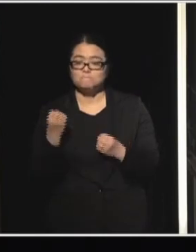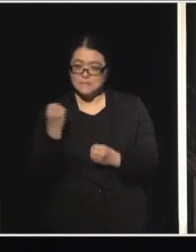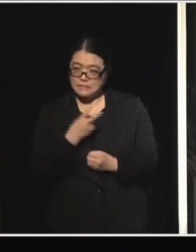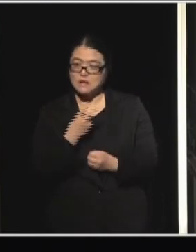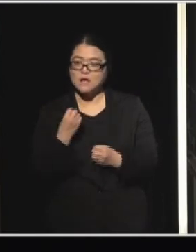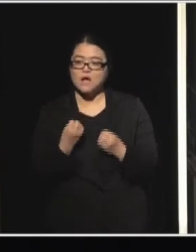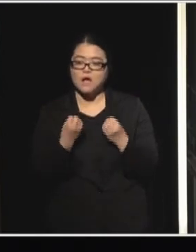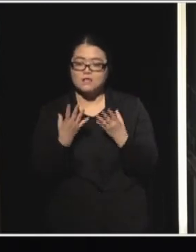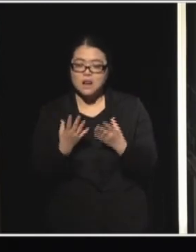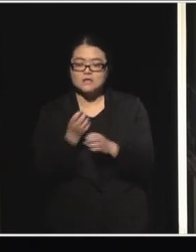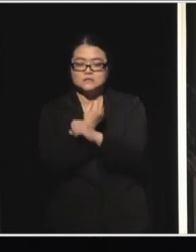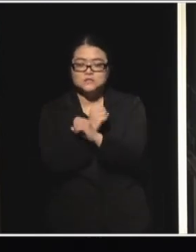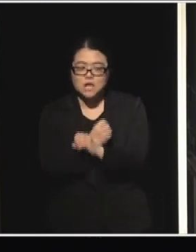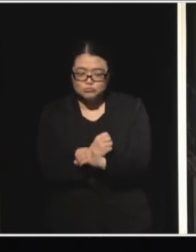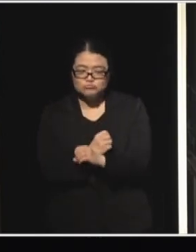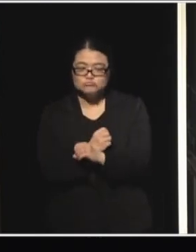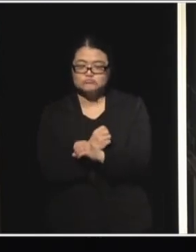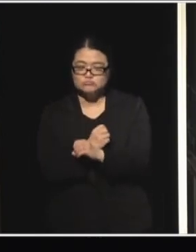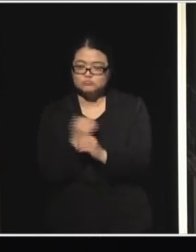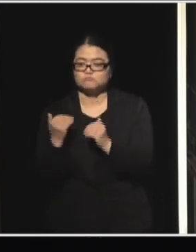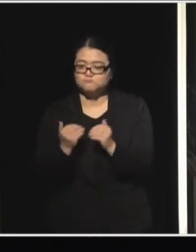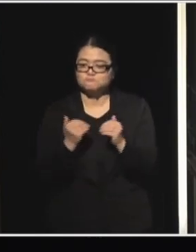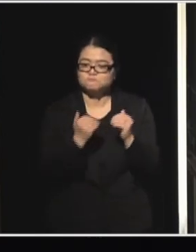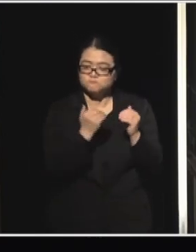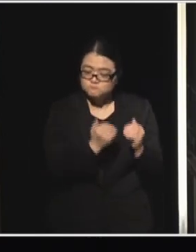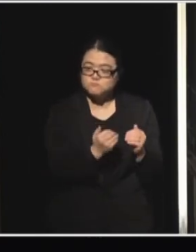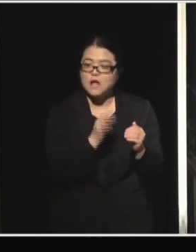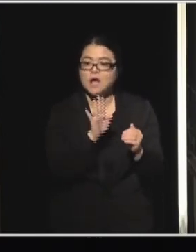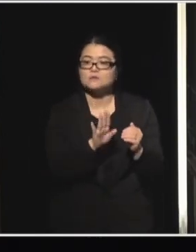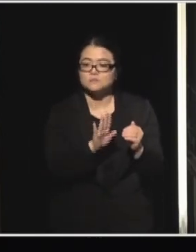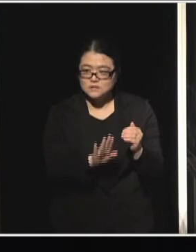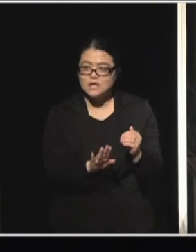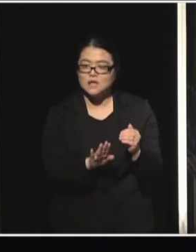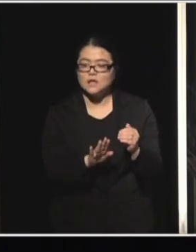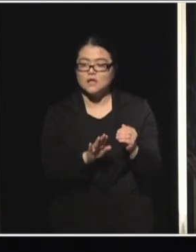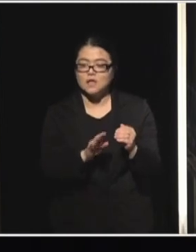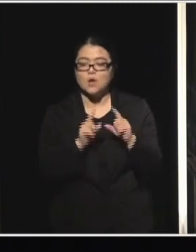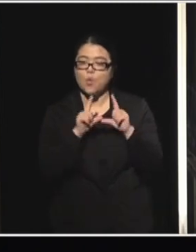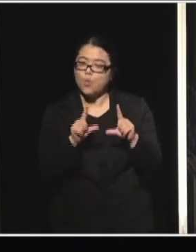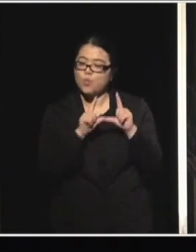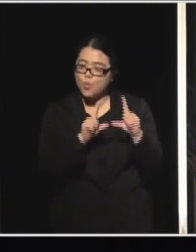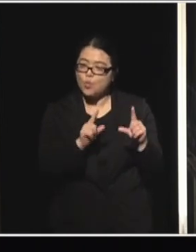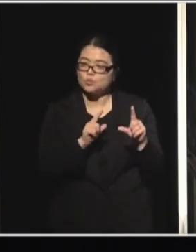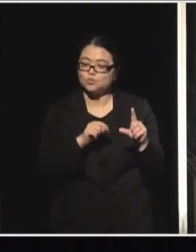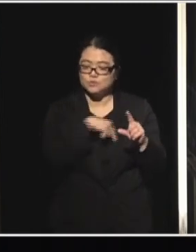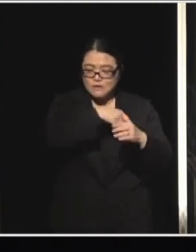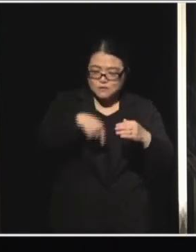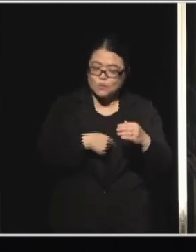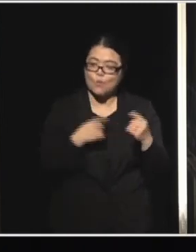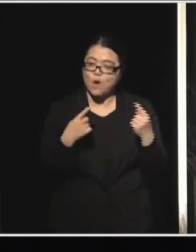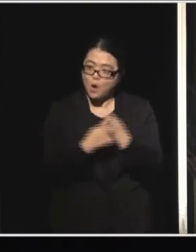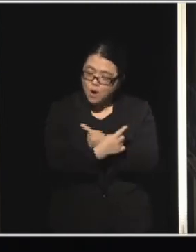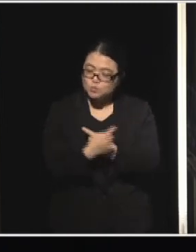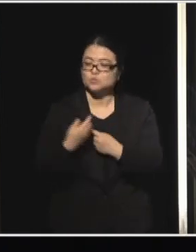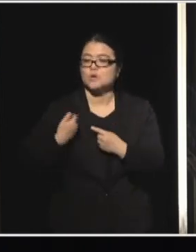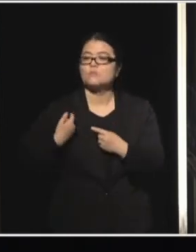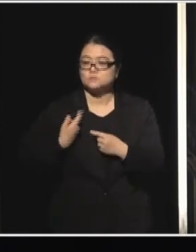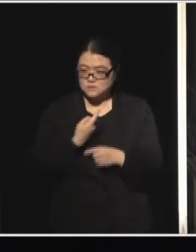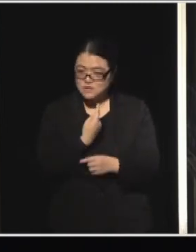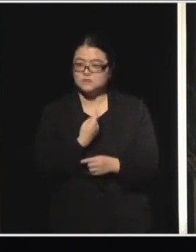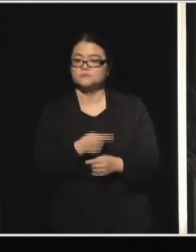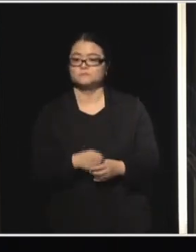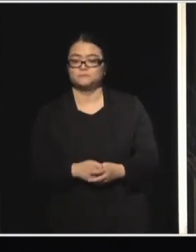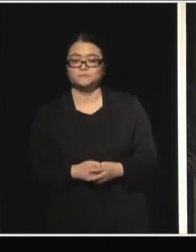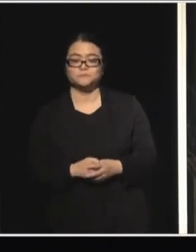どんどんされていきますのでまた少し変わってくるかもしれませんがん他の患者さんでやはり一番